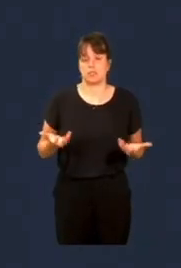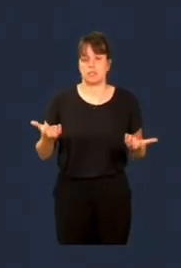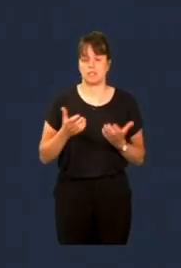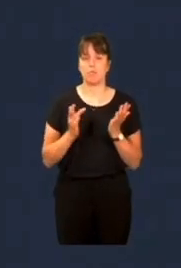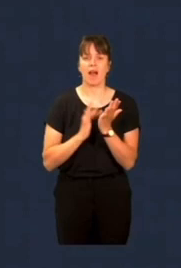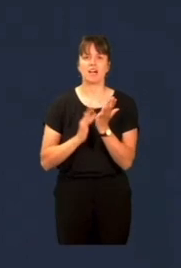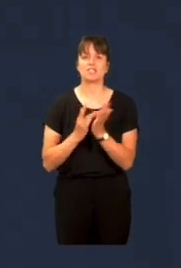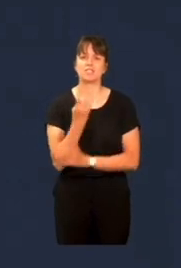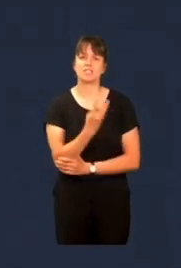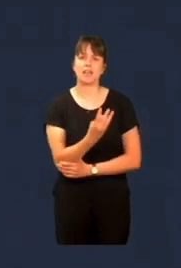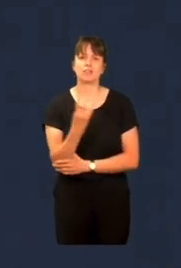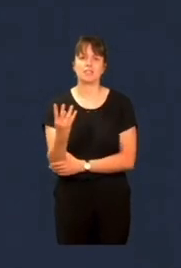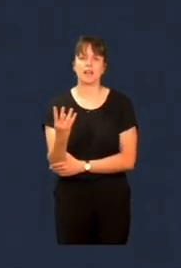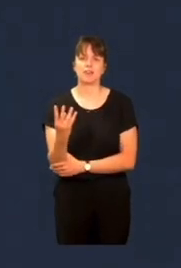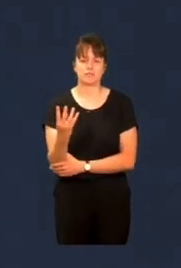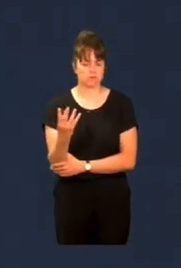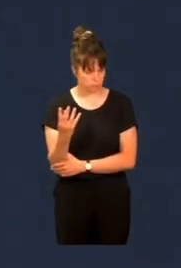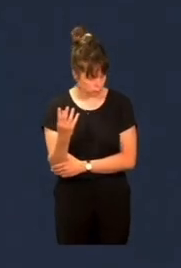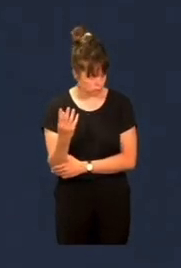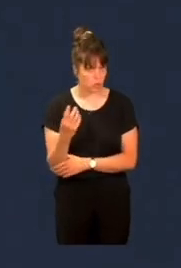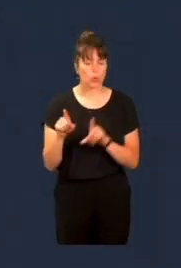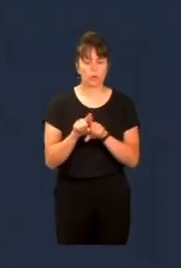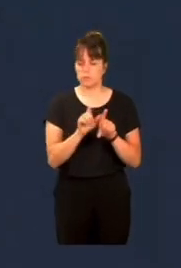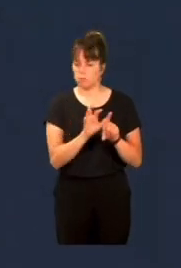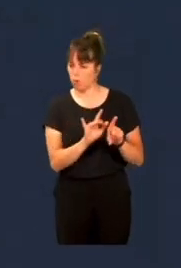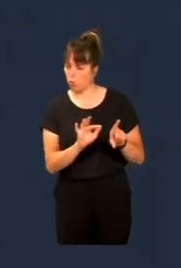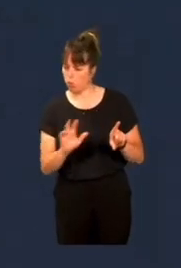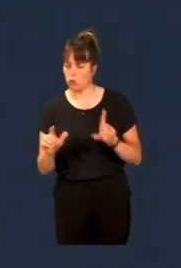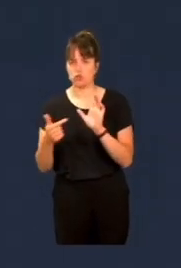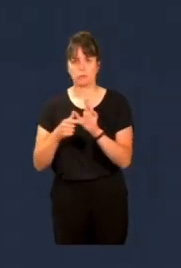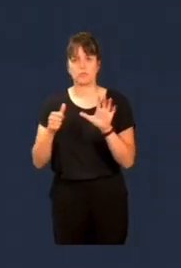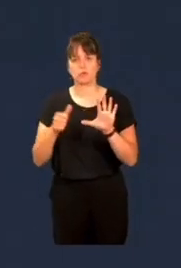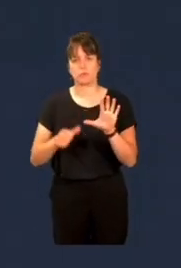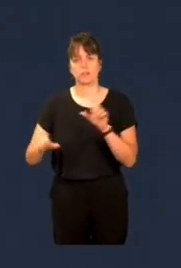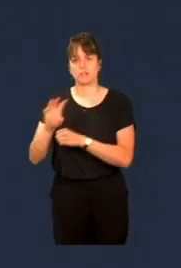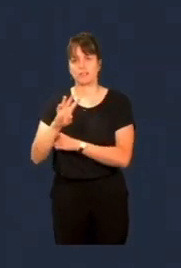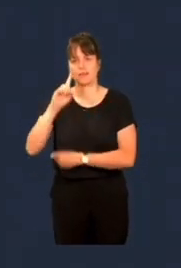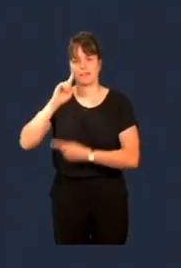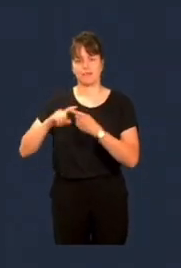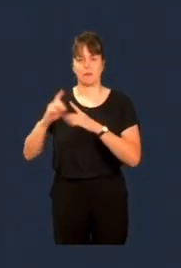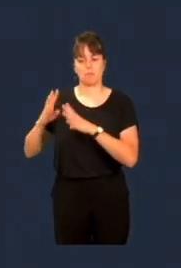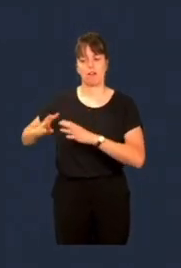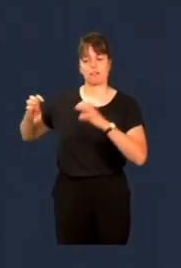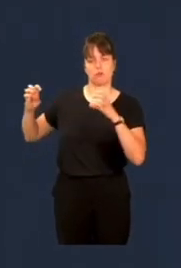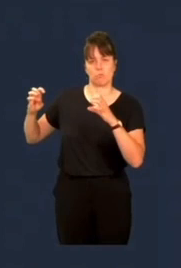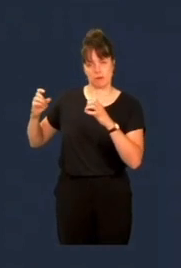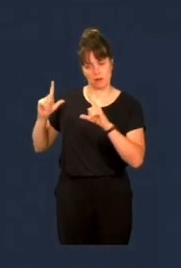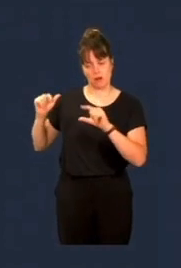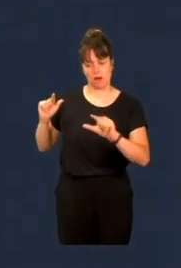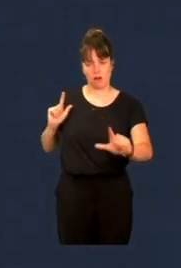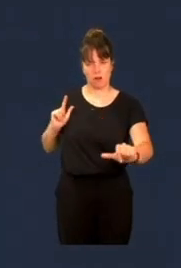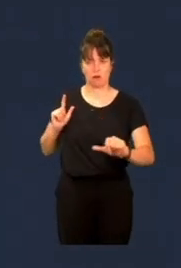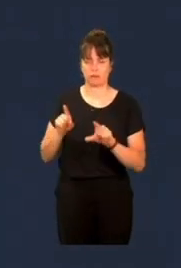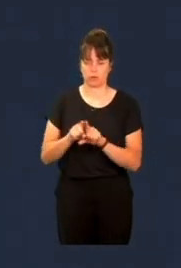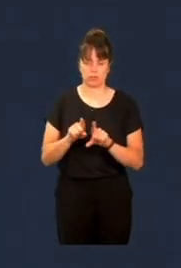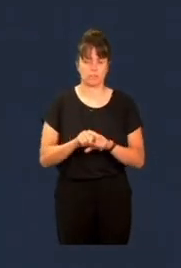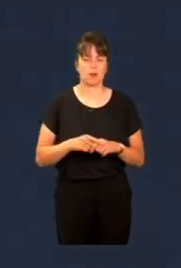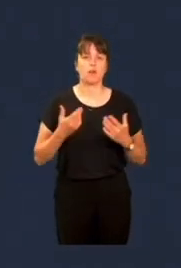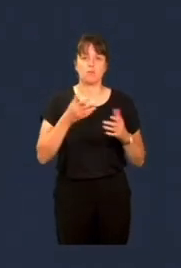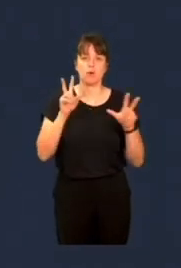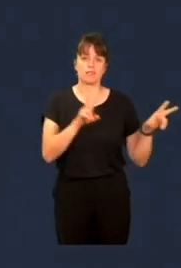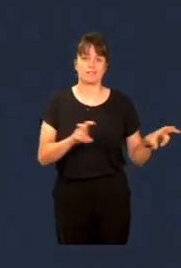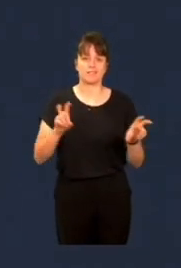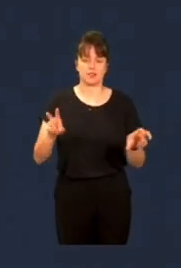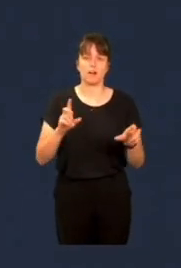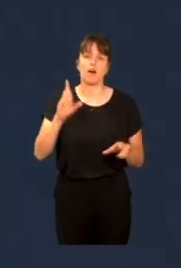de ce rapport, que nous pouvons aussi trouver à la page 2064 du rapport général d'Assemblée plénière. Je cite « Le plan d'action régional en faveur des